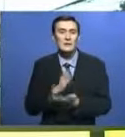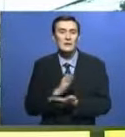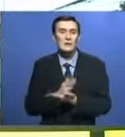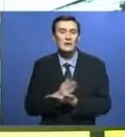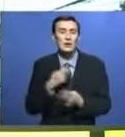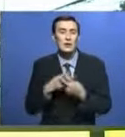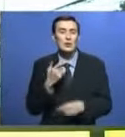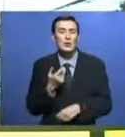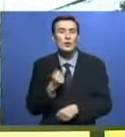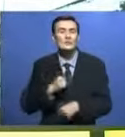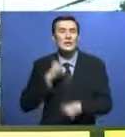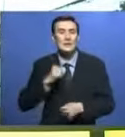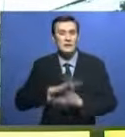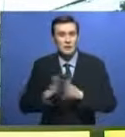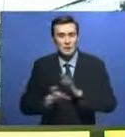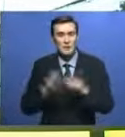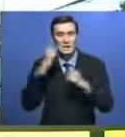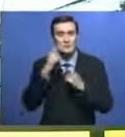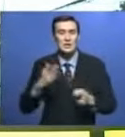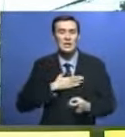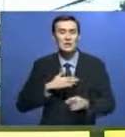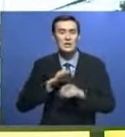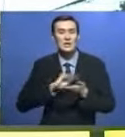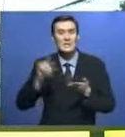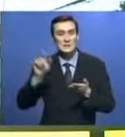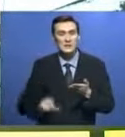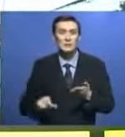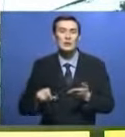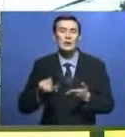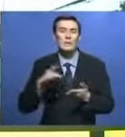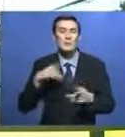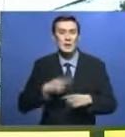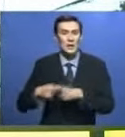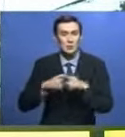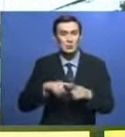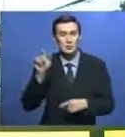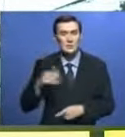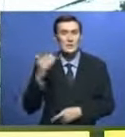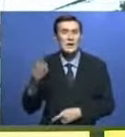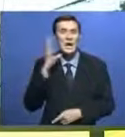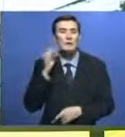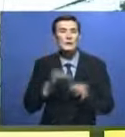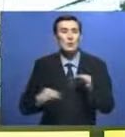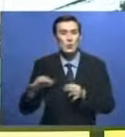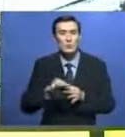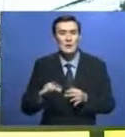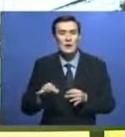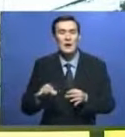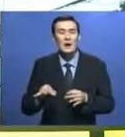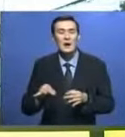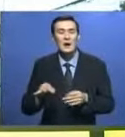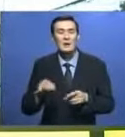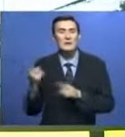наказания в колонии усиленного режима. Как сообщили нашему корреспонденту в КГБ Беларуси, уроженец Алматинской области